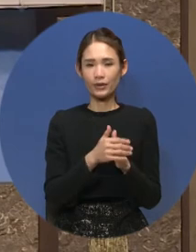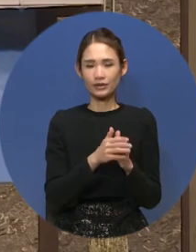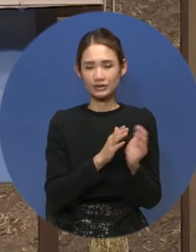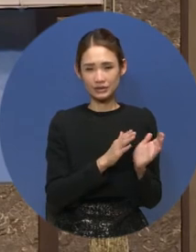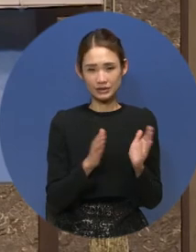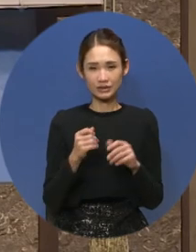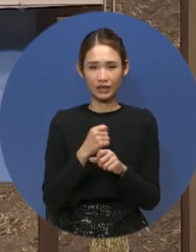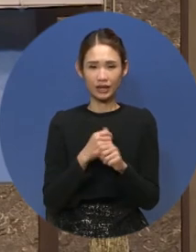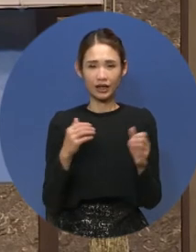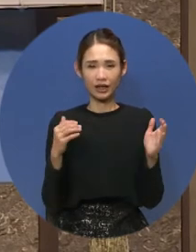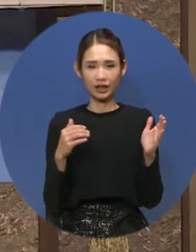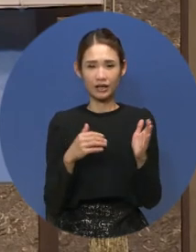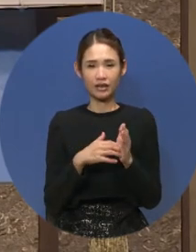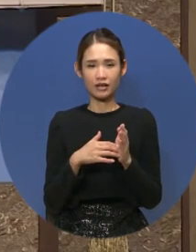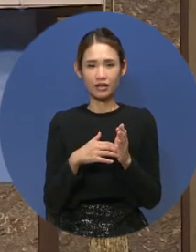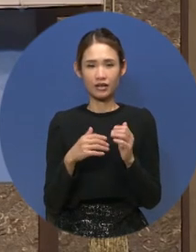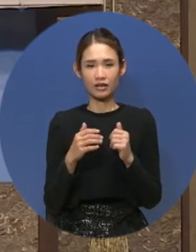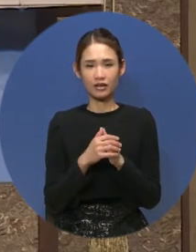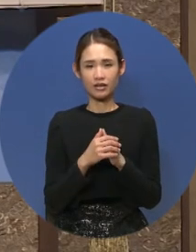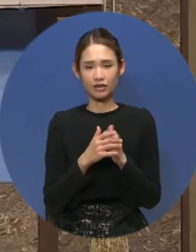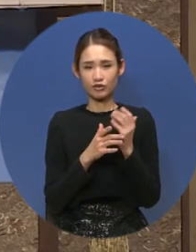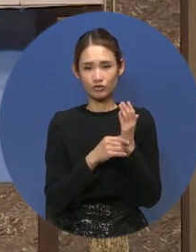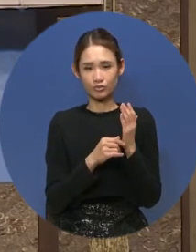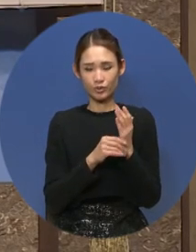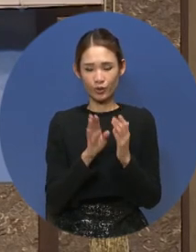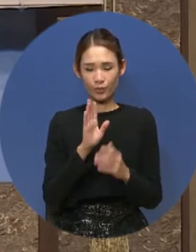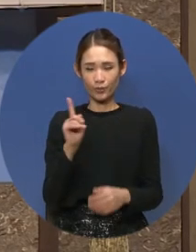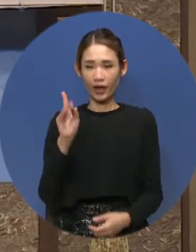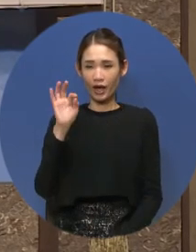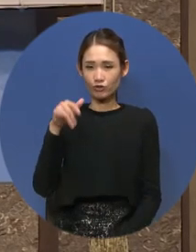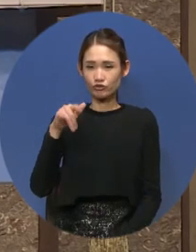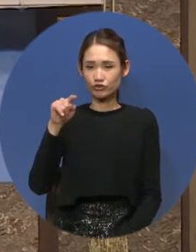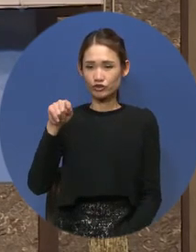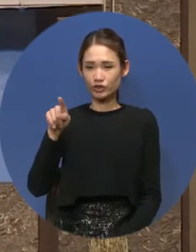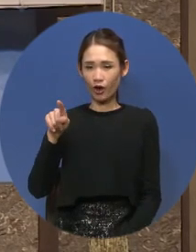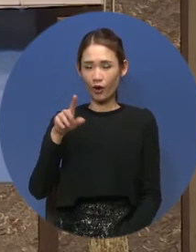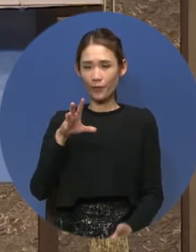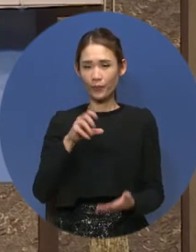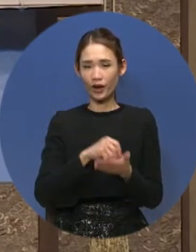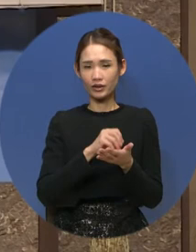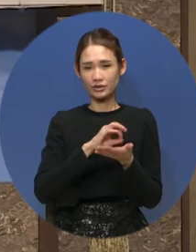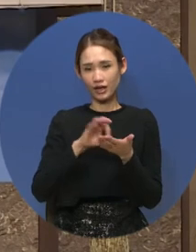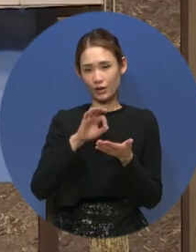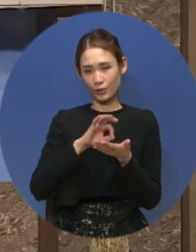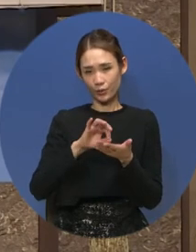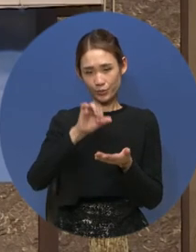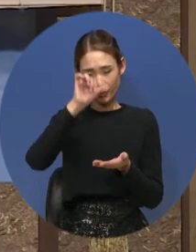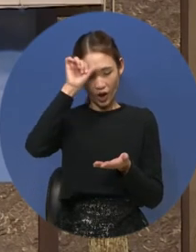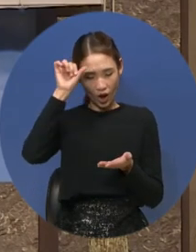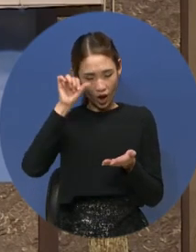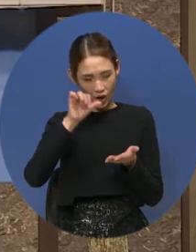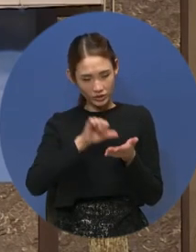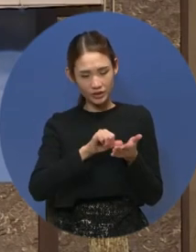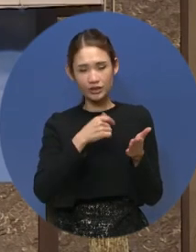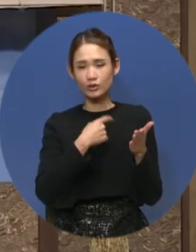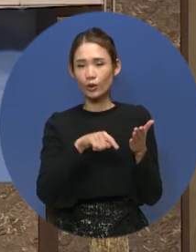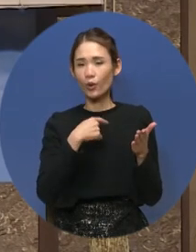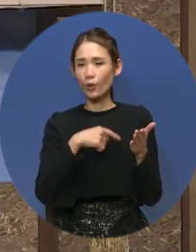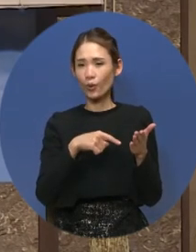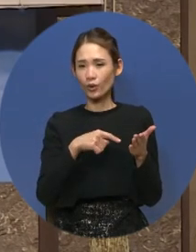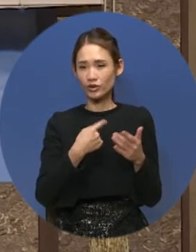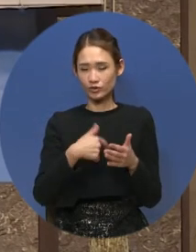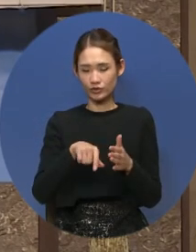해서 네. 그런 어떤 쿠폰이나 바우처를 받게 되면 그거를 이제 평생교육을 위해서